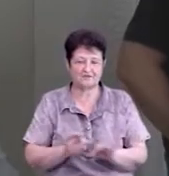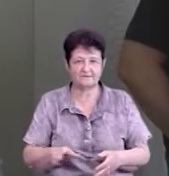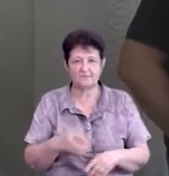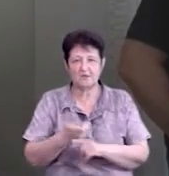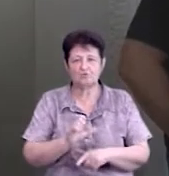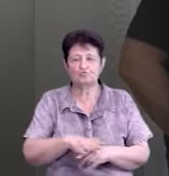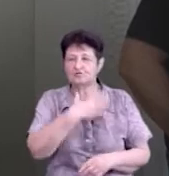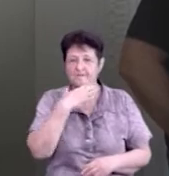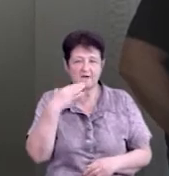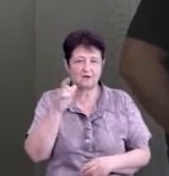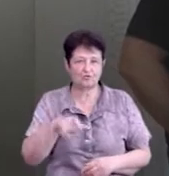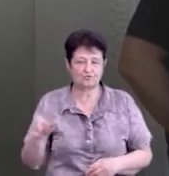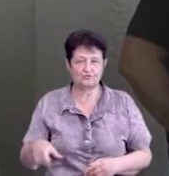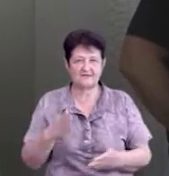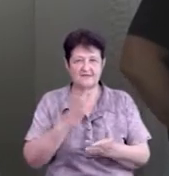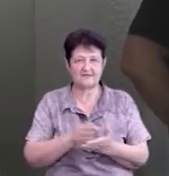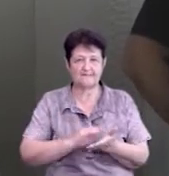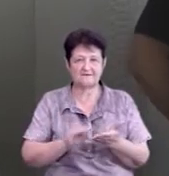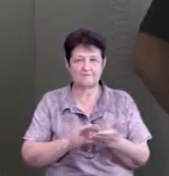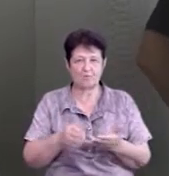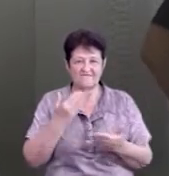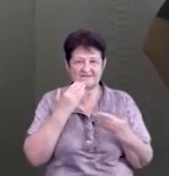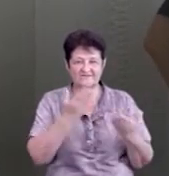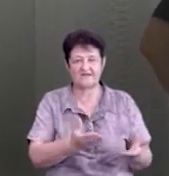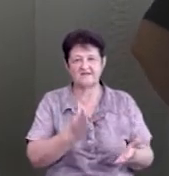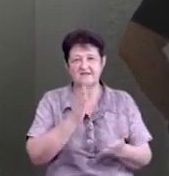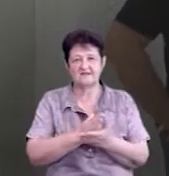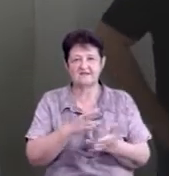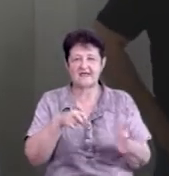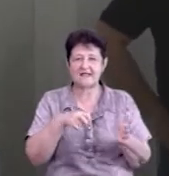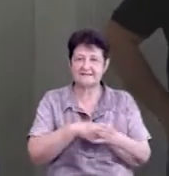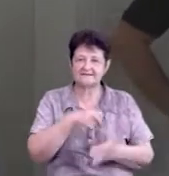Дуже багато людей, є письмові звернення, є листи